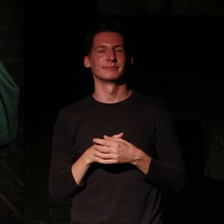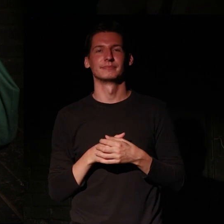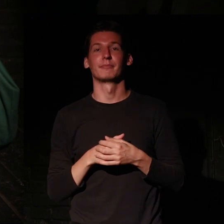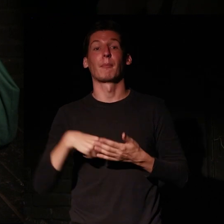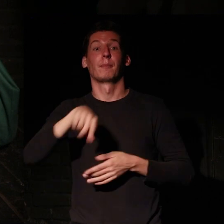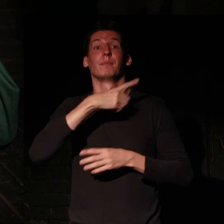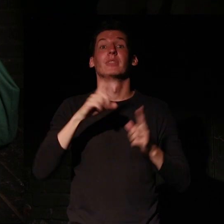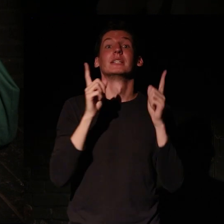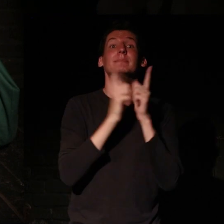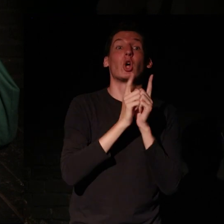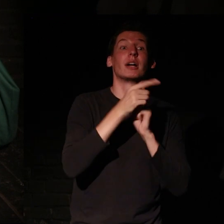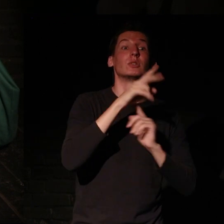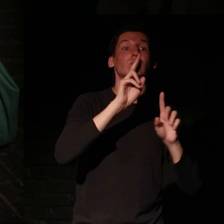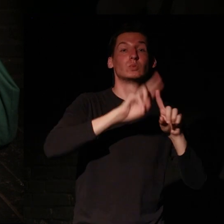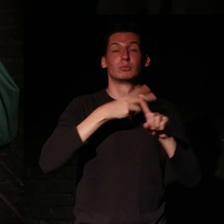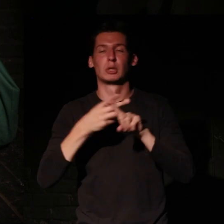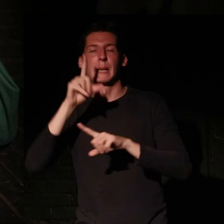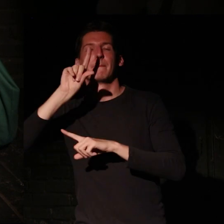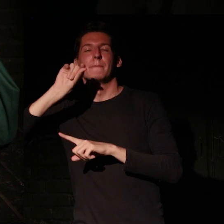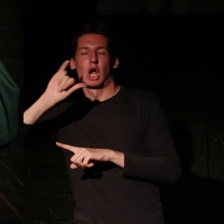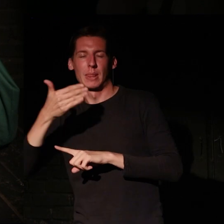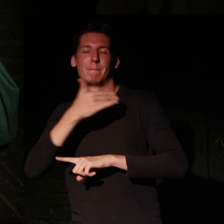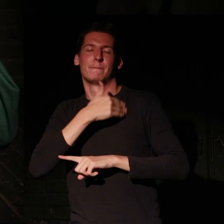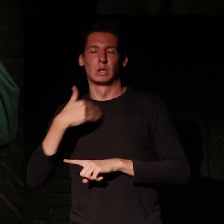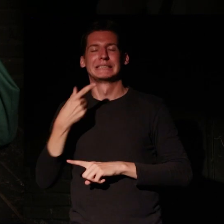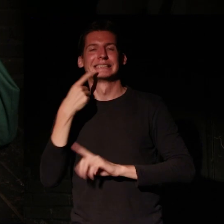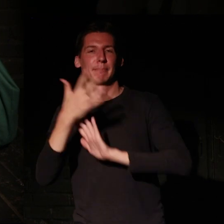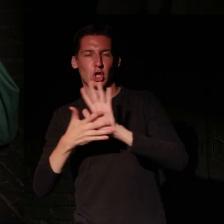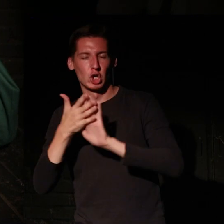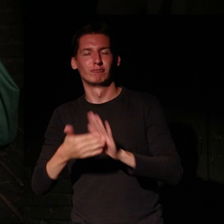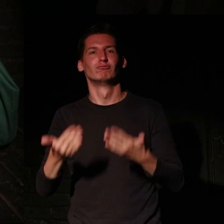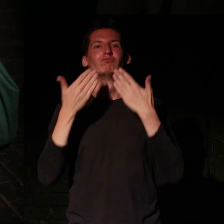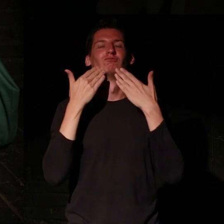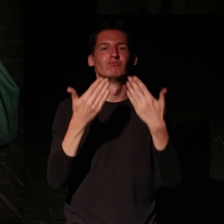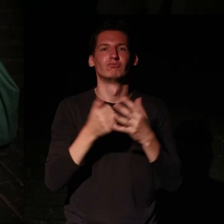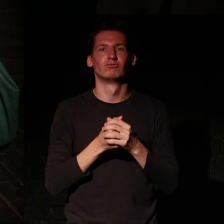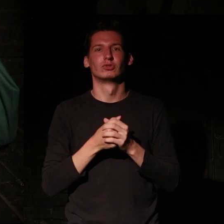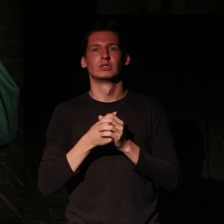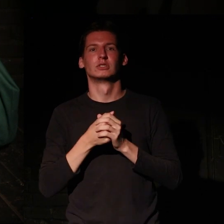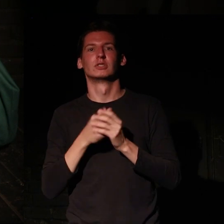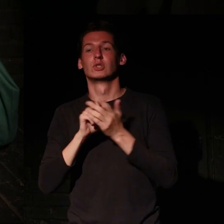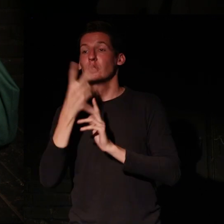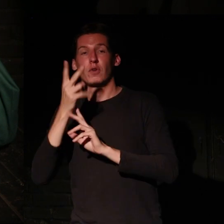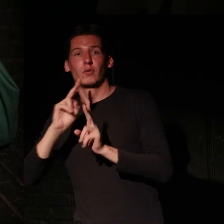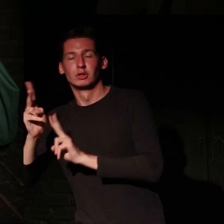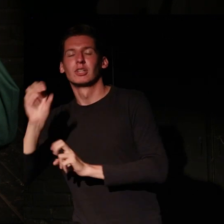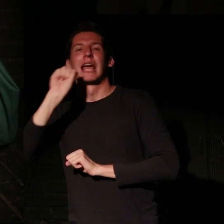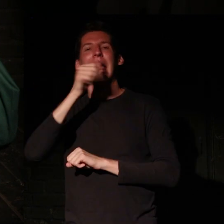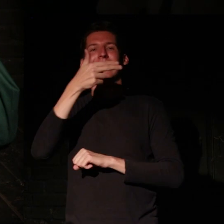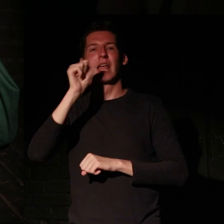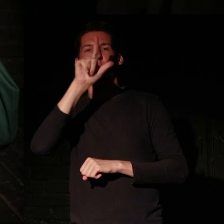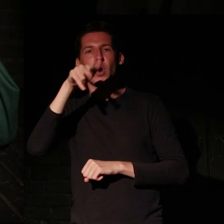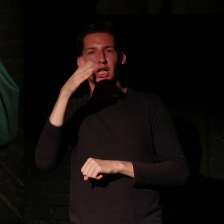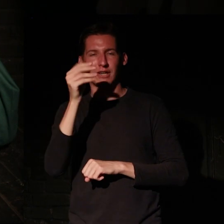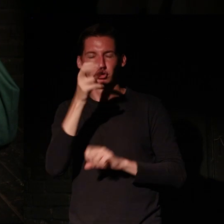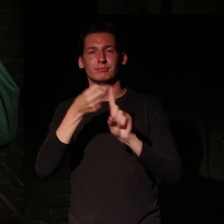Nasze spotkanie jest tłumaczone na polski język migowy dzięki dwojgu tłumaczy, pani Annie Łukaszewicz i